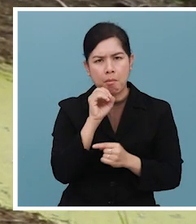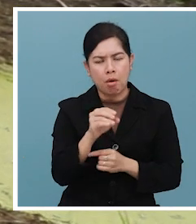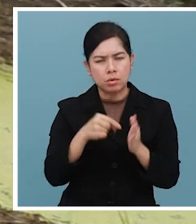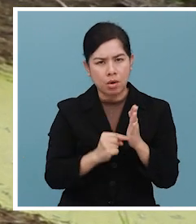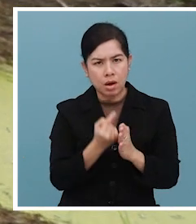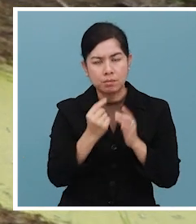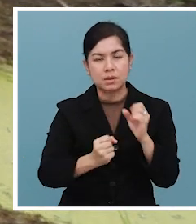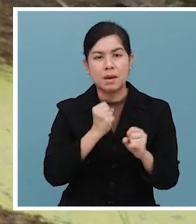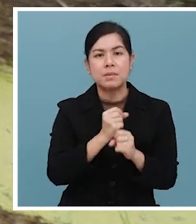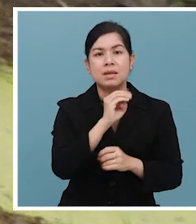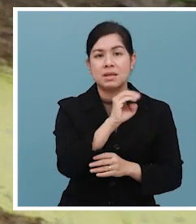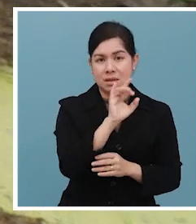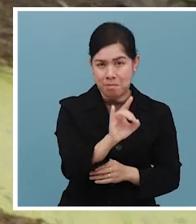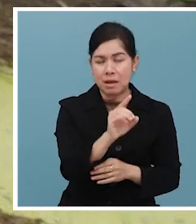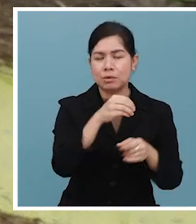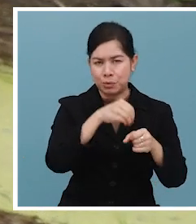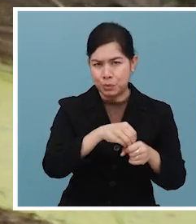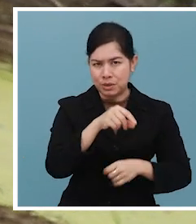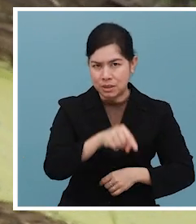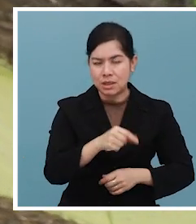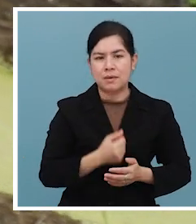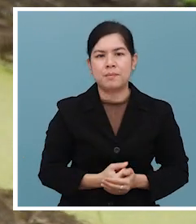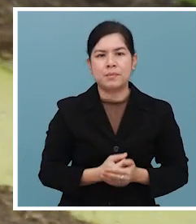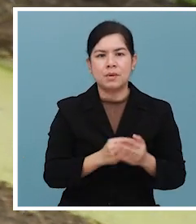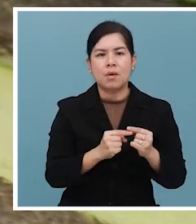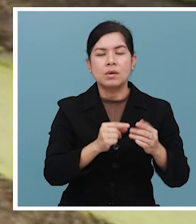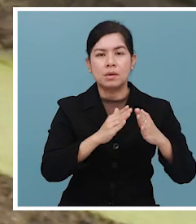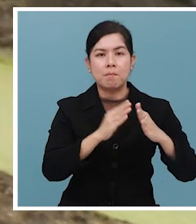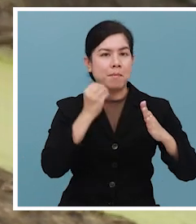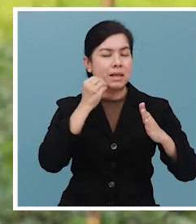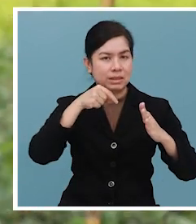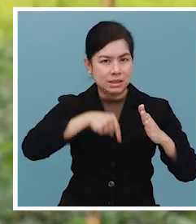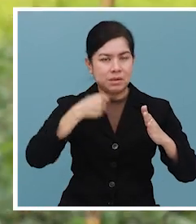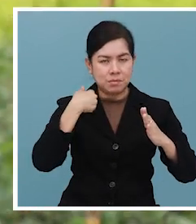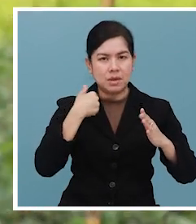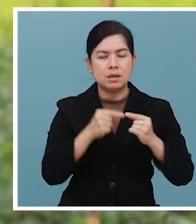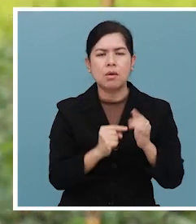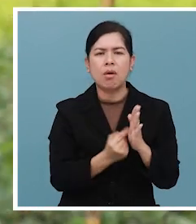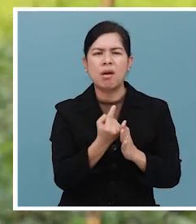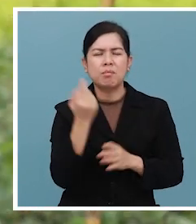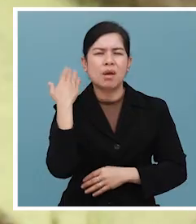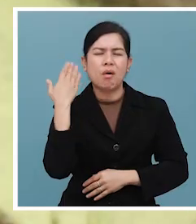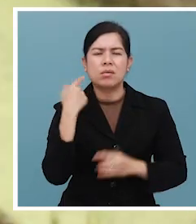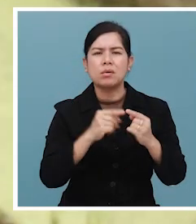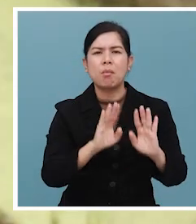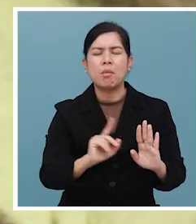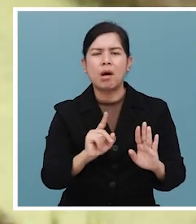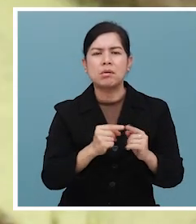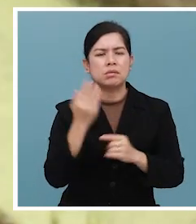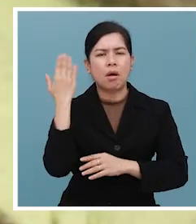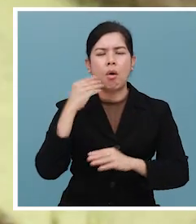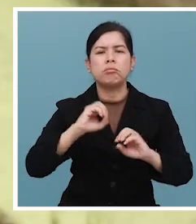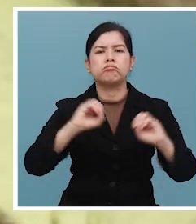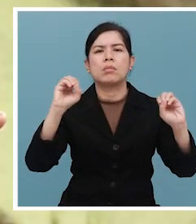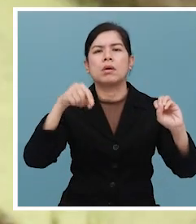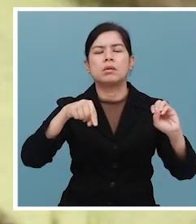ตั้งแต่ปี2548ค่ะ 48ก็อยู่ที่นี่เลยก ็ ใช่ว่าเป็นคนในพื้นที่นี้เลย ใช่ค่ะ ตอนสมัยอยู่แรกๆเนี่ยเป็นอย่างนี้ไหมครับ ไม่เป็นค่ะตอนแรกๆเขา